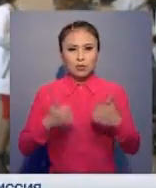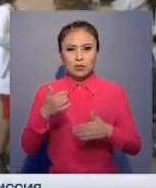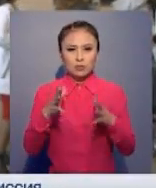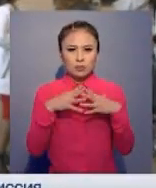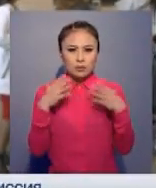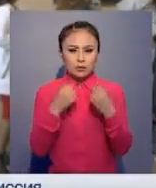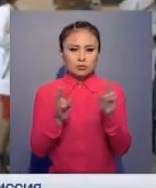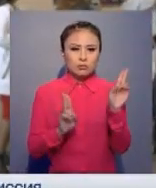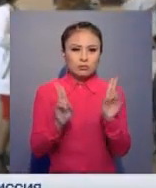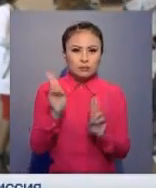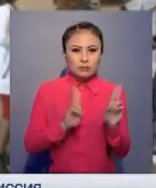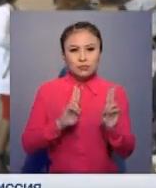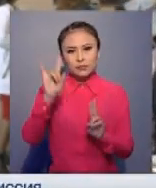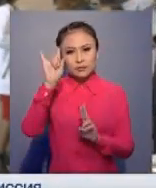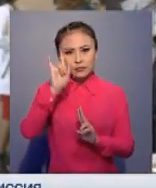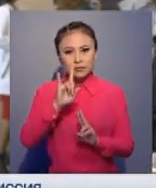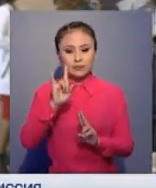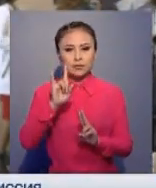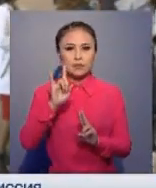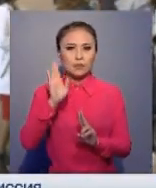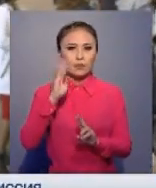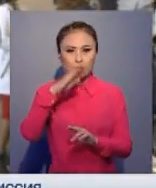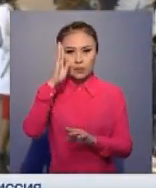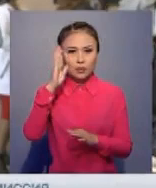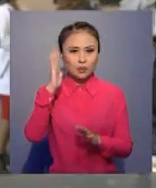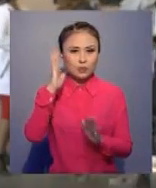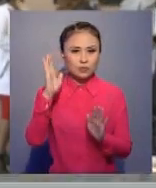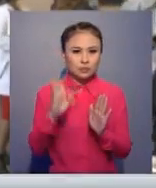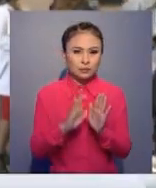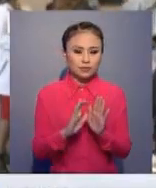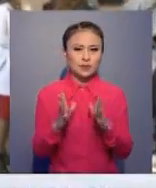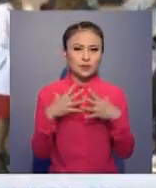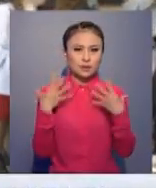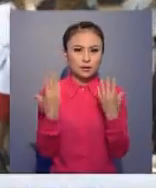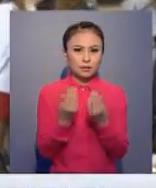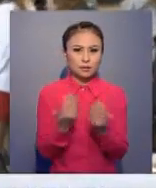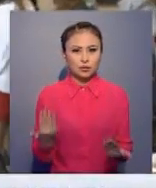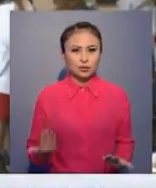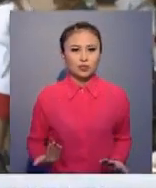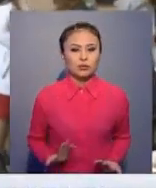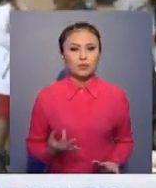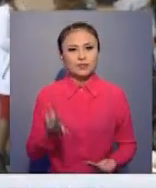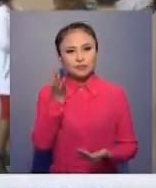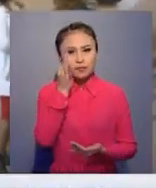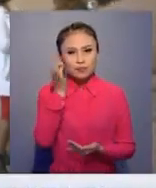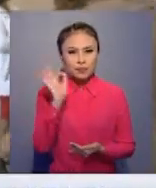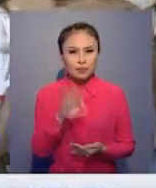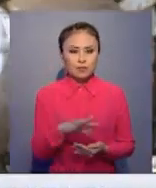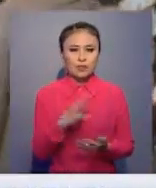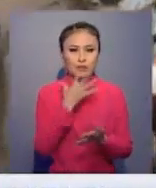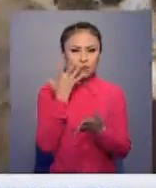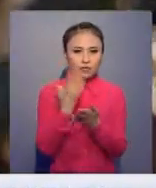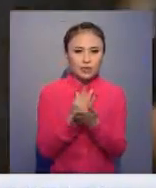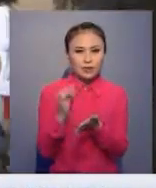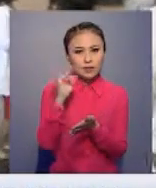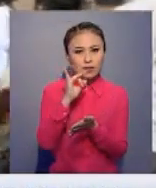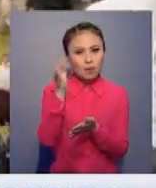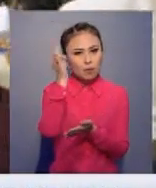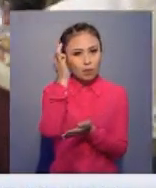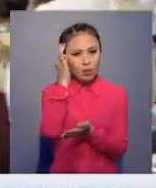дәстүрлер, ата-анасының үлгісі, ол отбасының өмірлік философиясы, өзінің тарихын